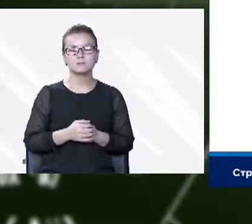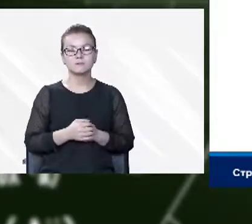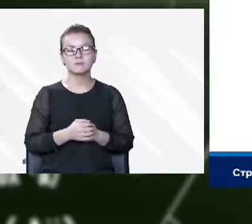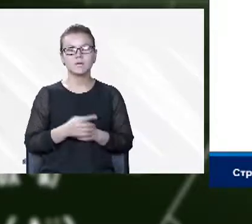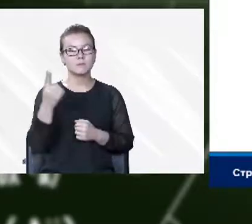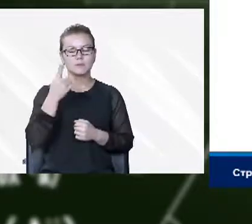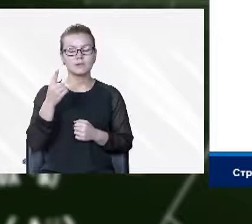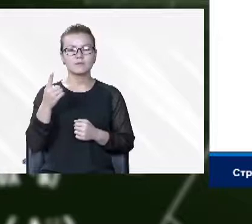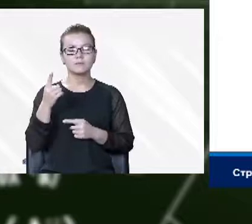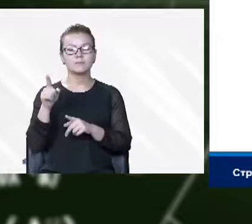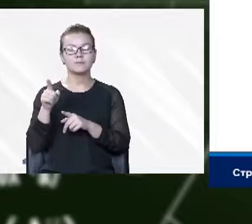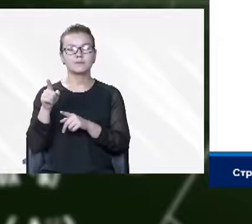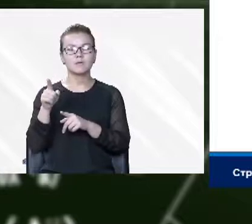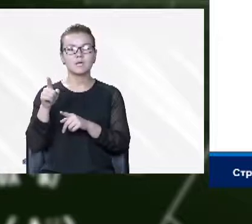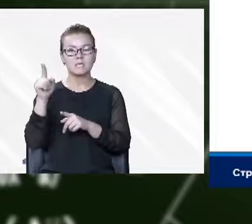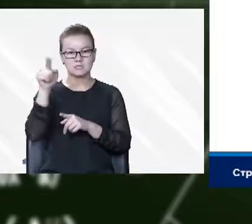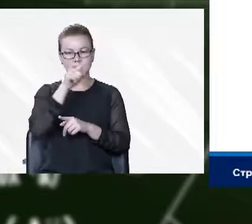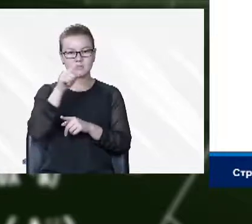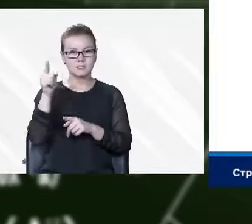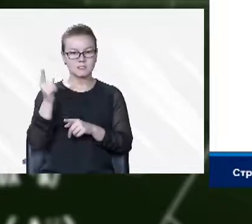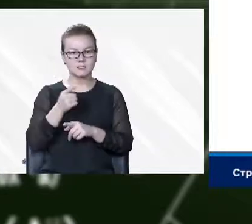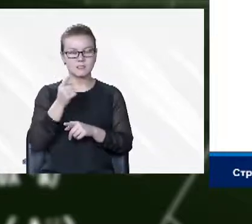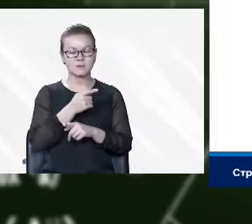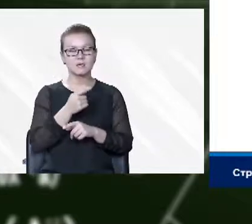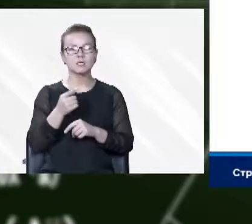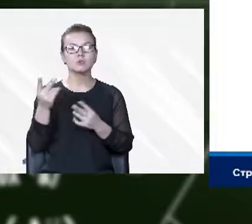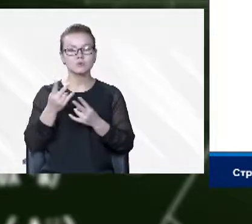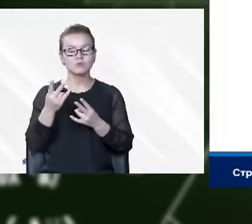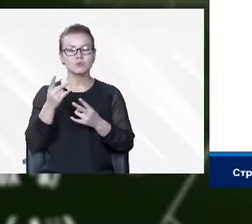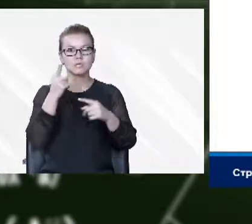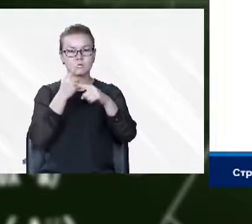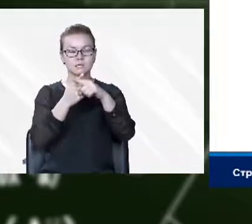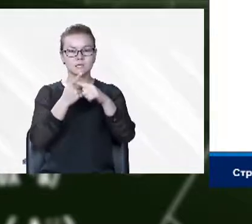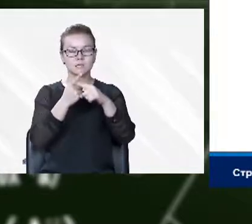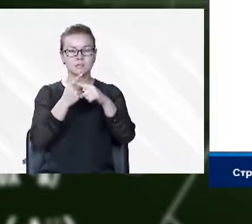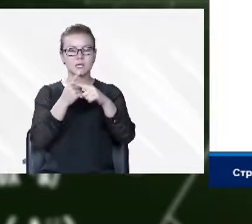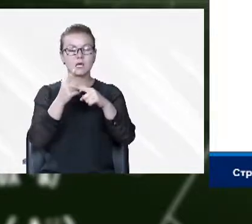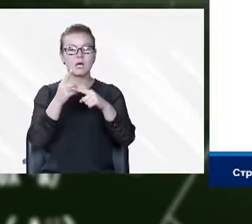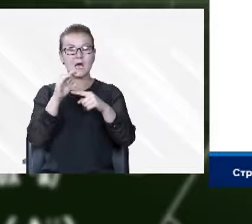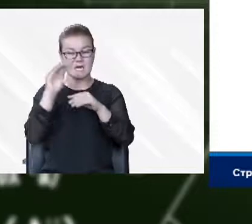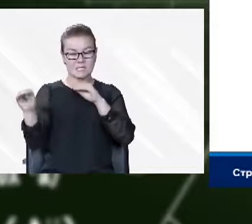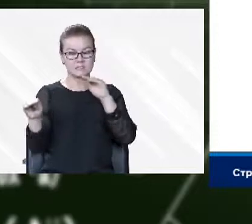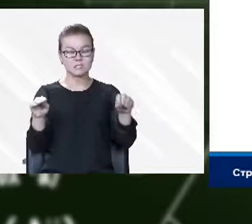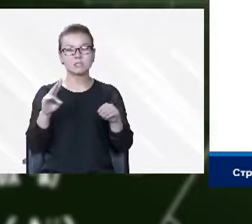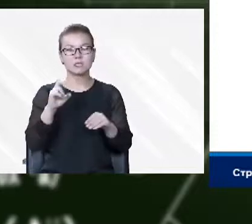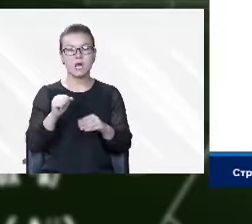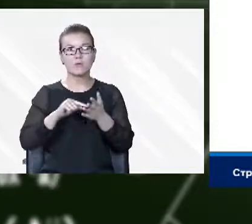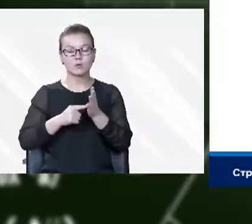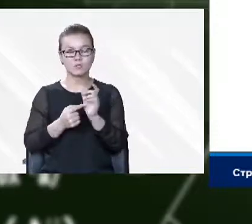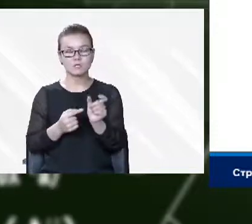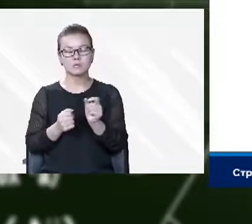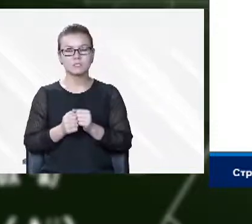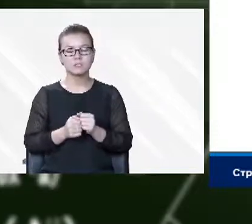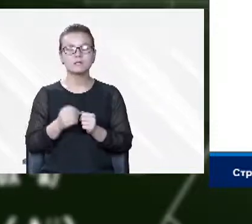Шаг первый. Знаменатели дробей нужно разложить на множители. Выполним